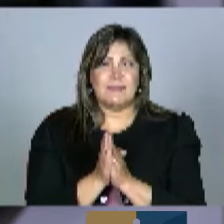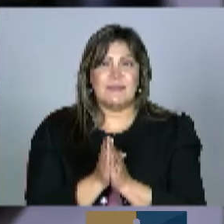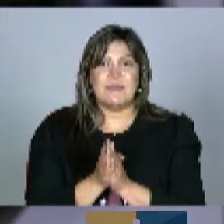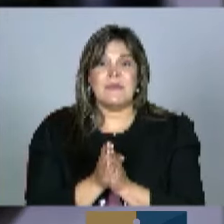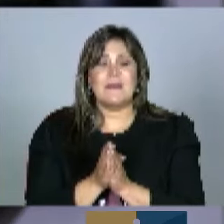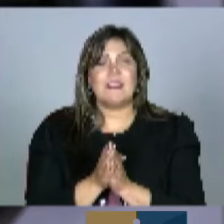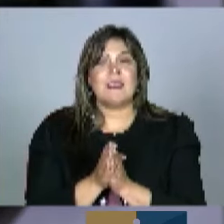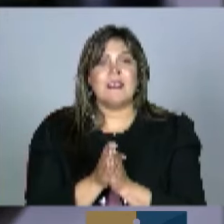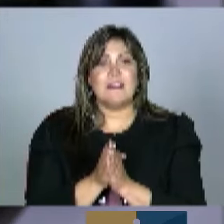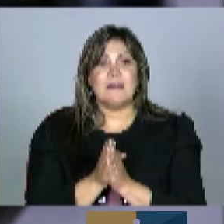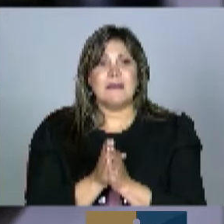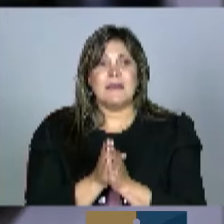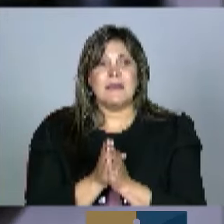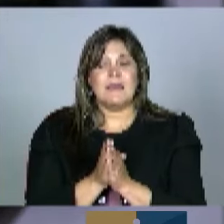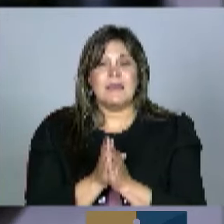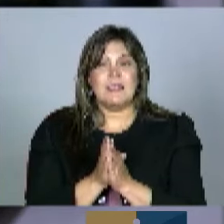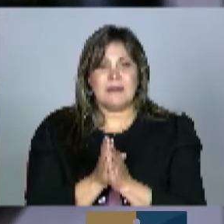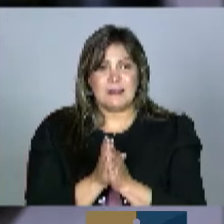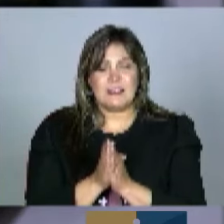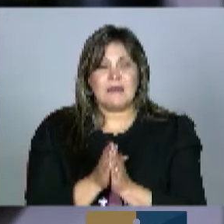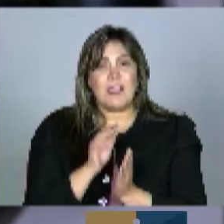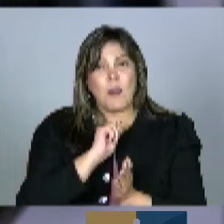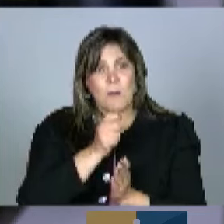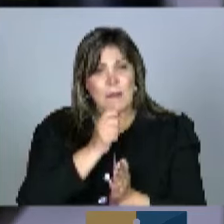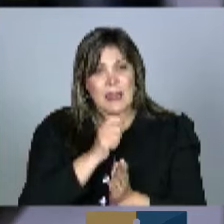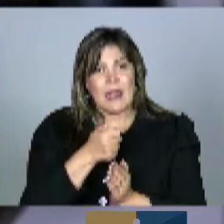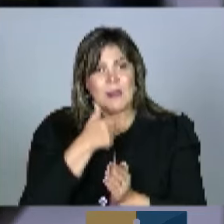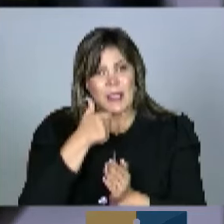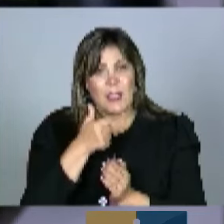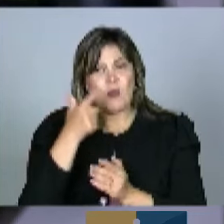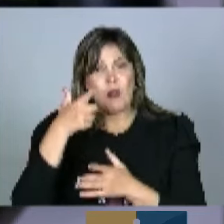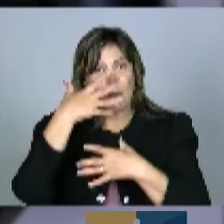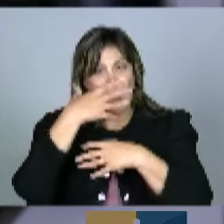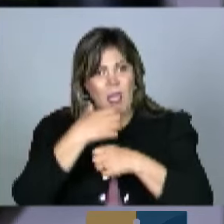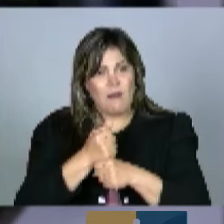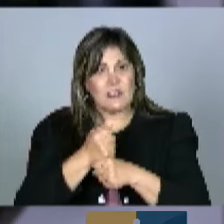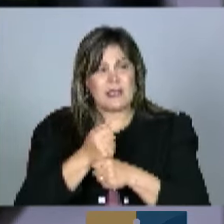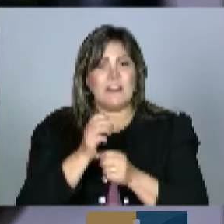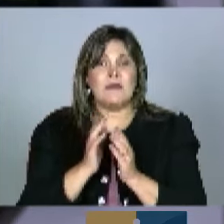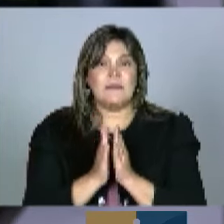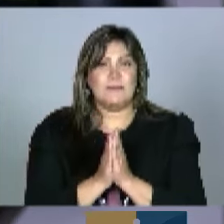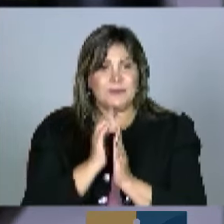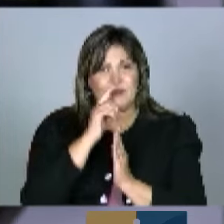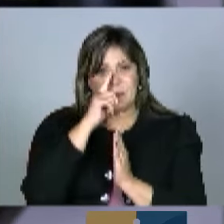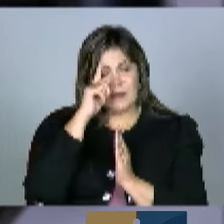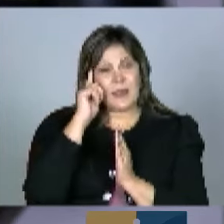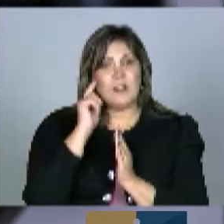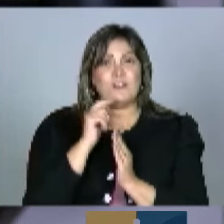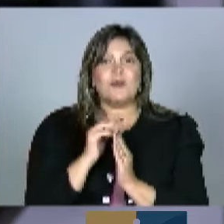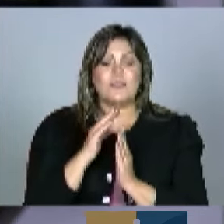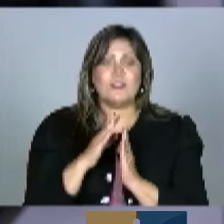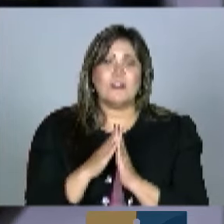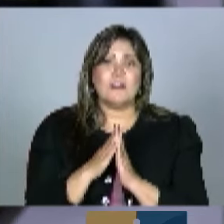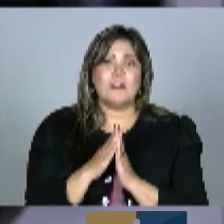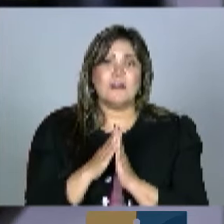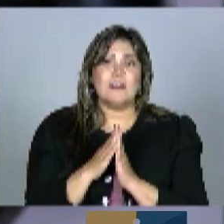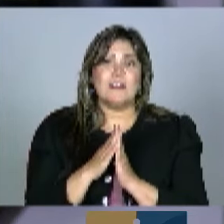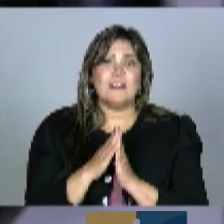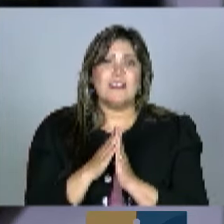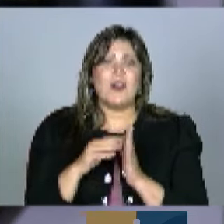عملكم احنا بنشكر ح بررنامج حلو وربنا يحافظ عليكم بت توضحوا حقوق الناس يعني الحق افضل